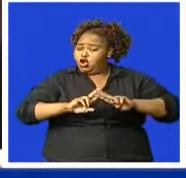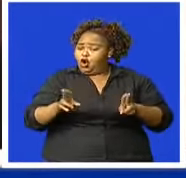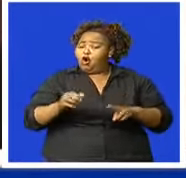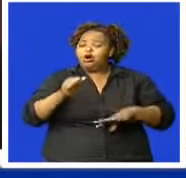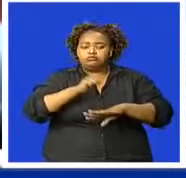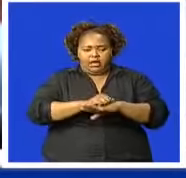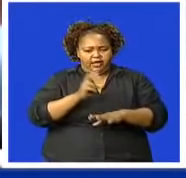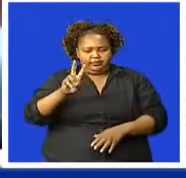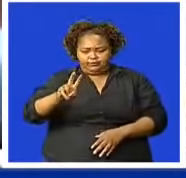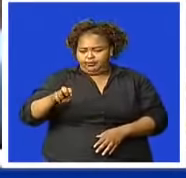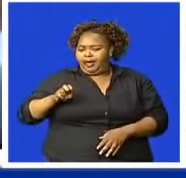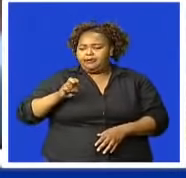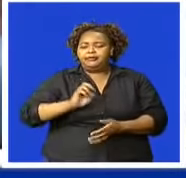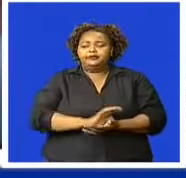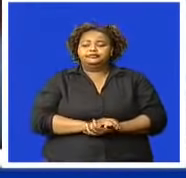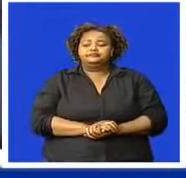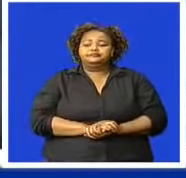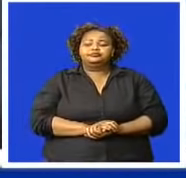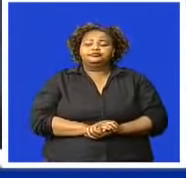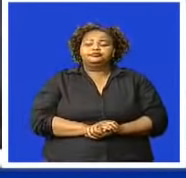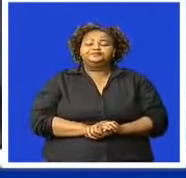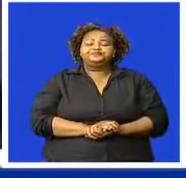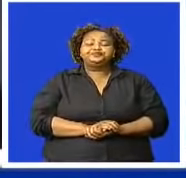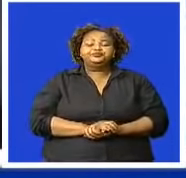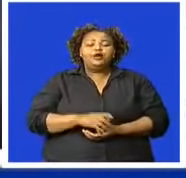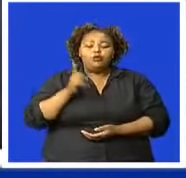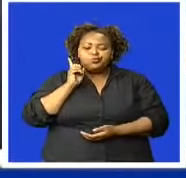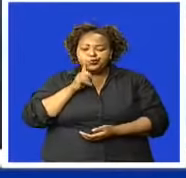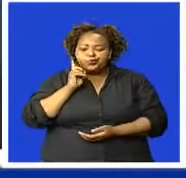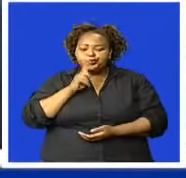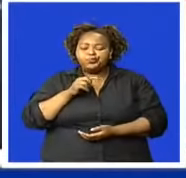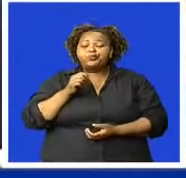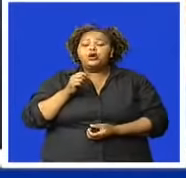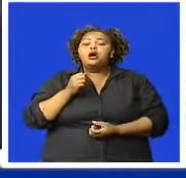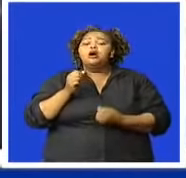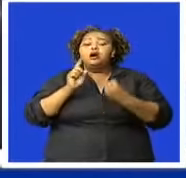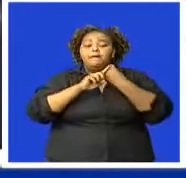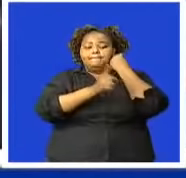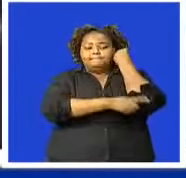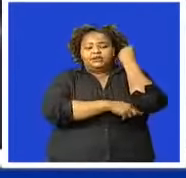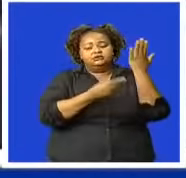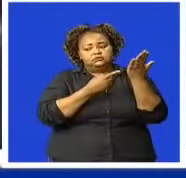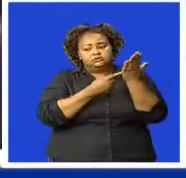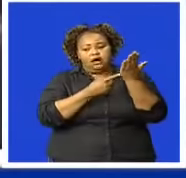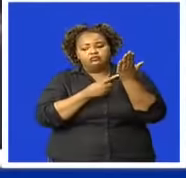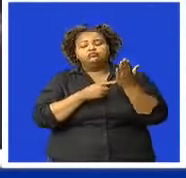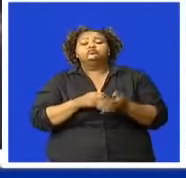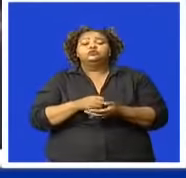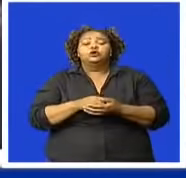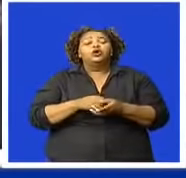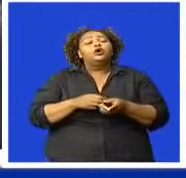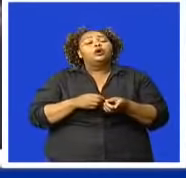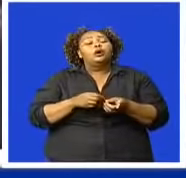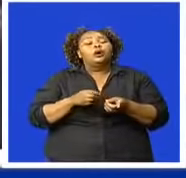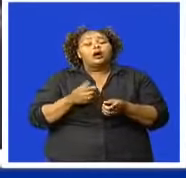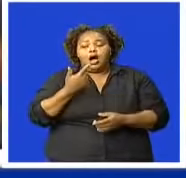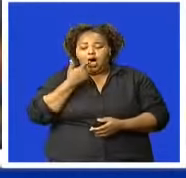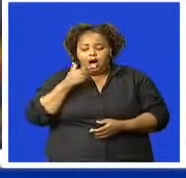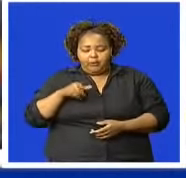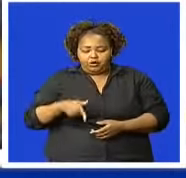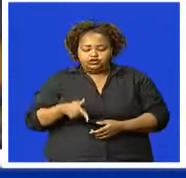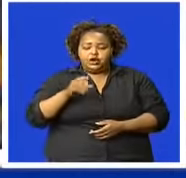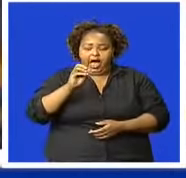Tayitsatsa. Nasihlola edolobheni embabane sikhanzile kwekuthi nakhona simo sa petrol sifana naleso